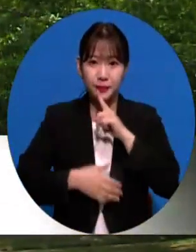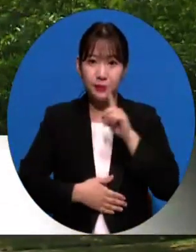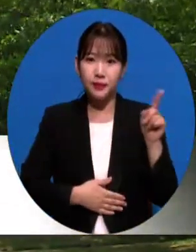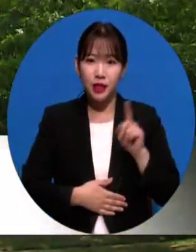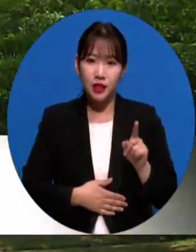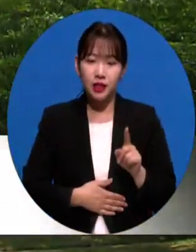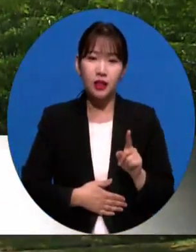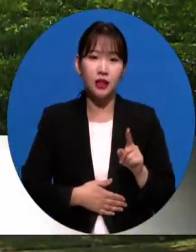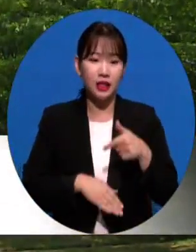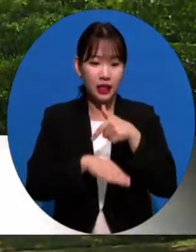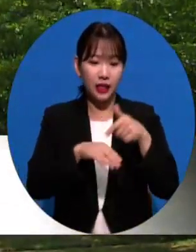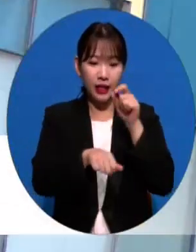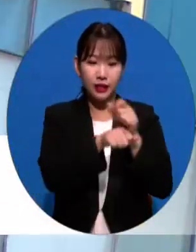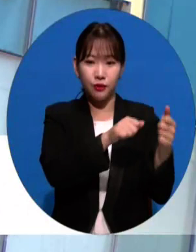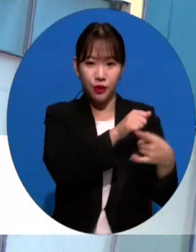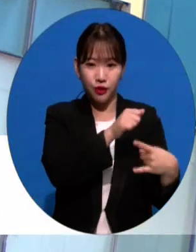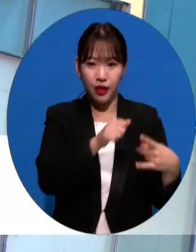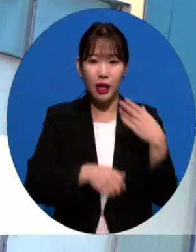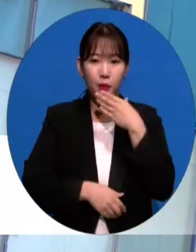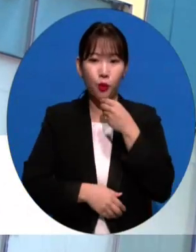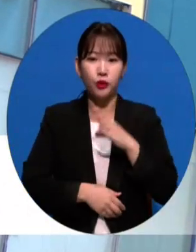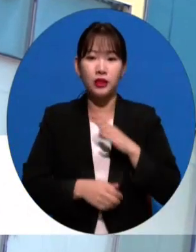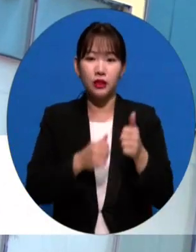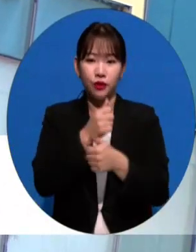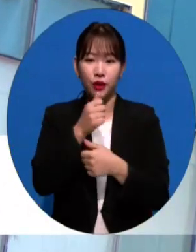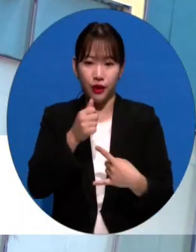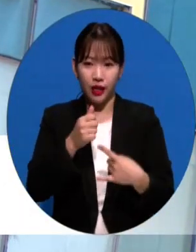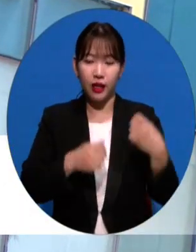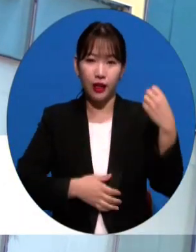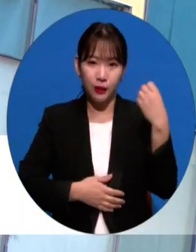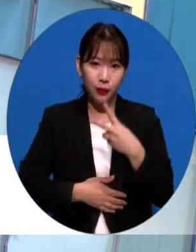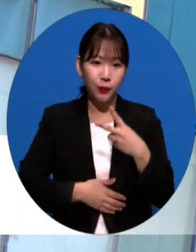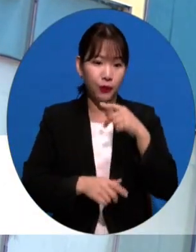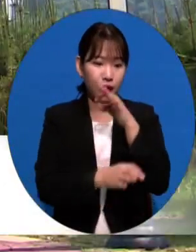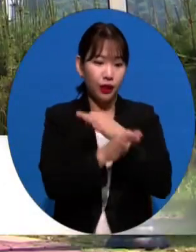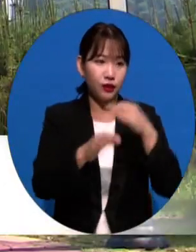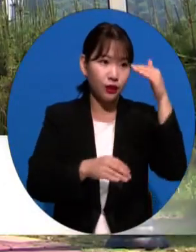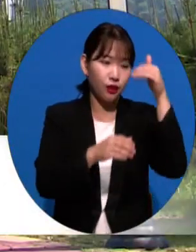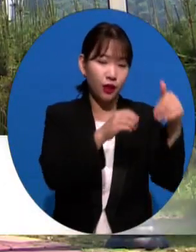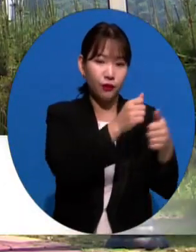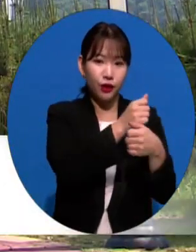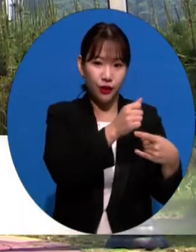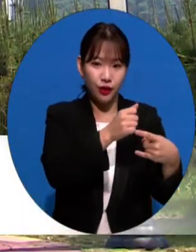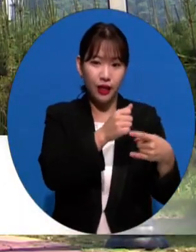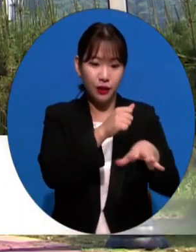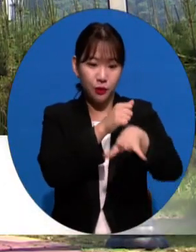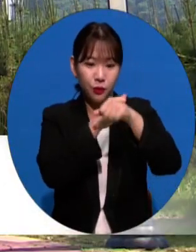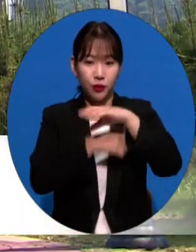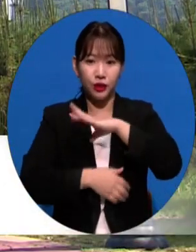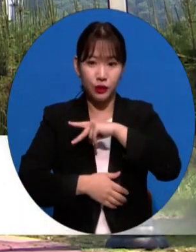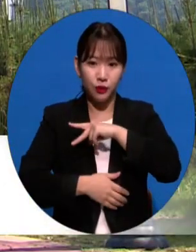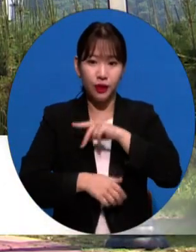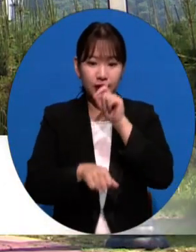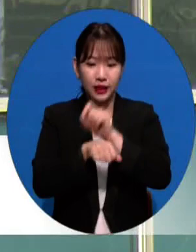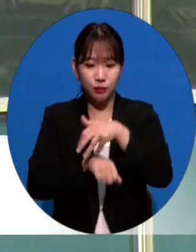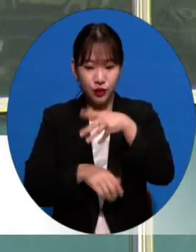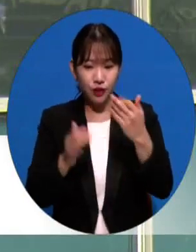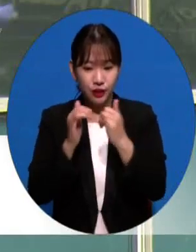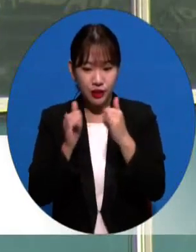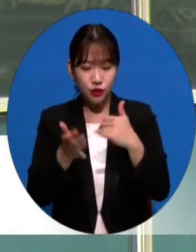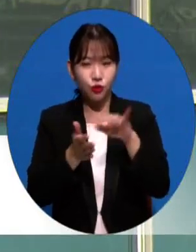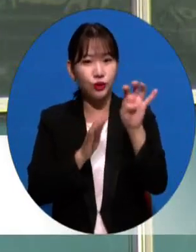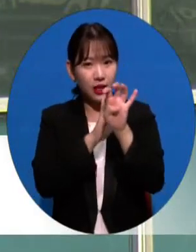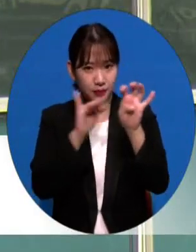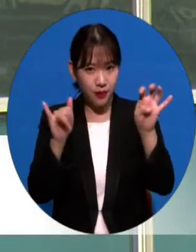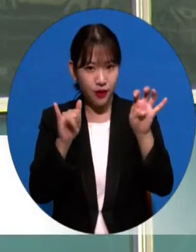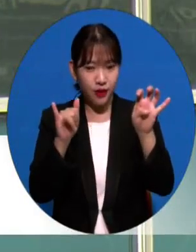따르면 기획행정위원회와 보건복지환경위원회, 경제관광문화위원회 소속 의원과 사무처 직원 등